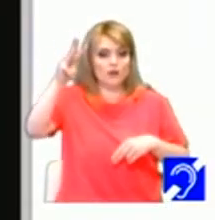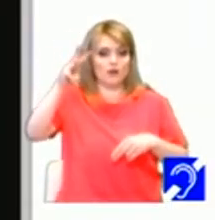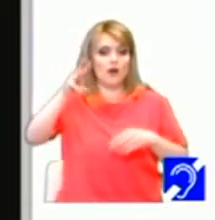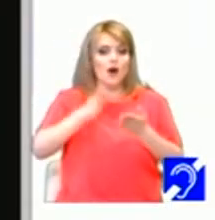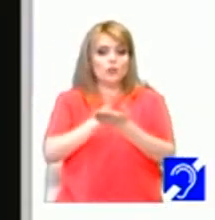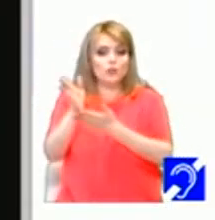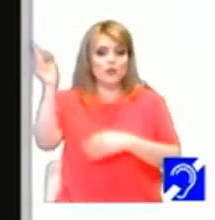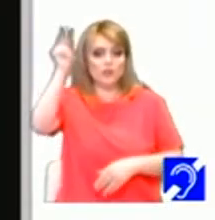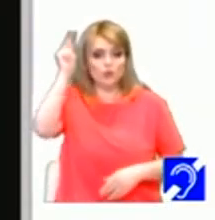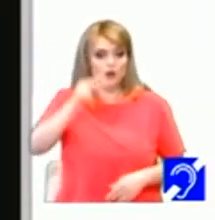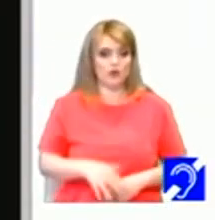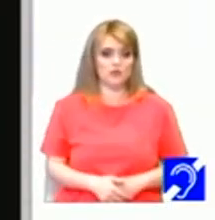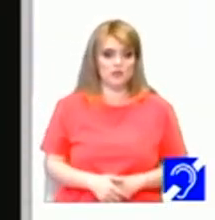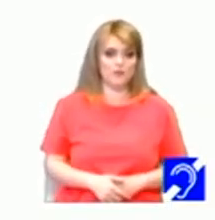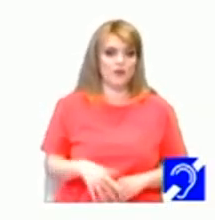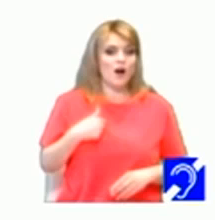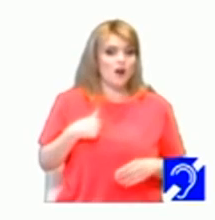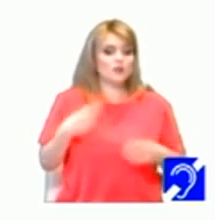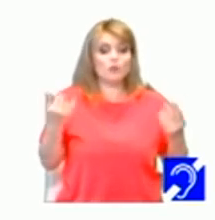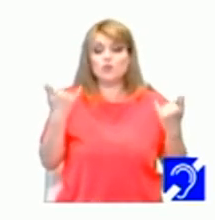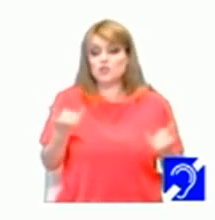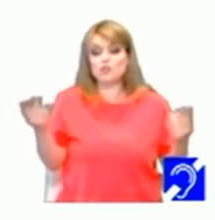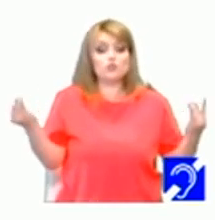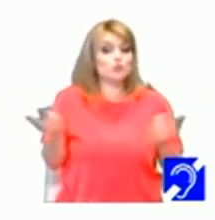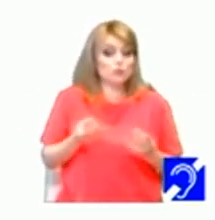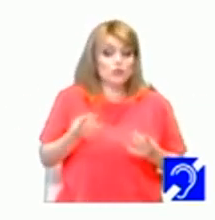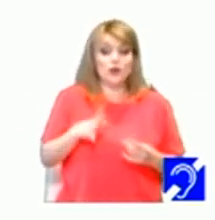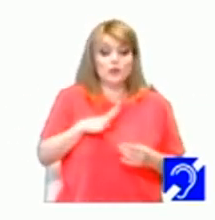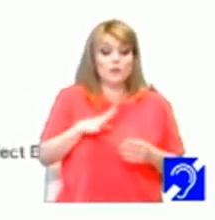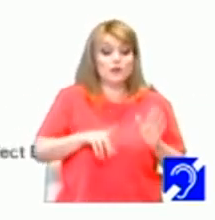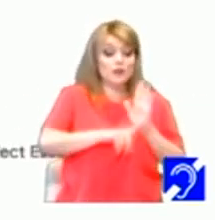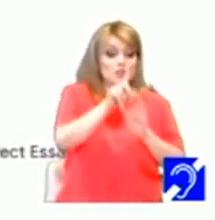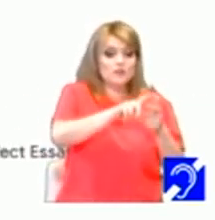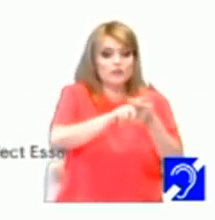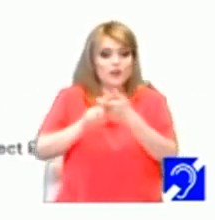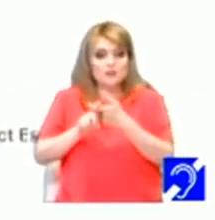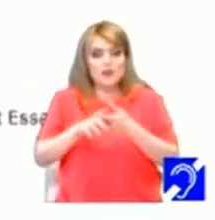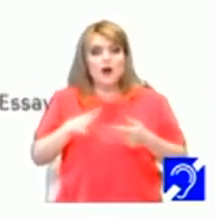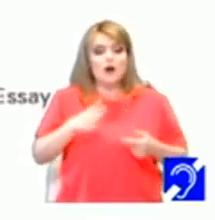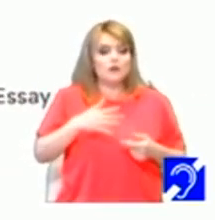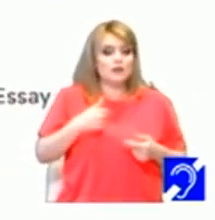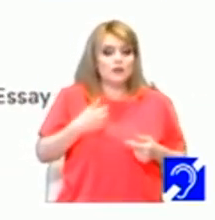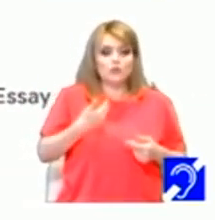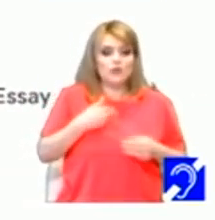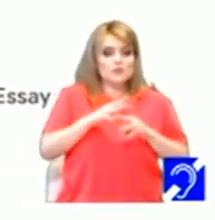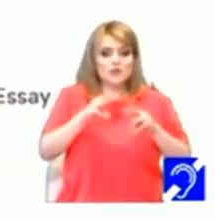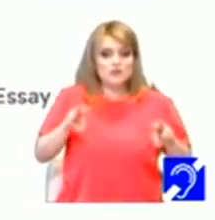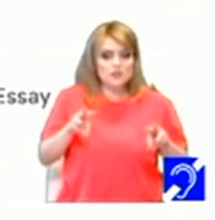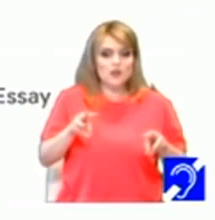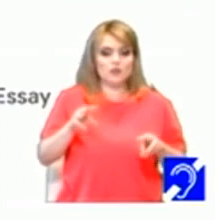Tehnologiile Google pentru educație au devenit indispensabile în perioada pandemiei, oferind utilizatorilor din întreaga lume un nivel înalt